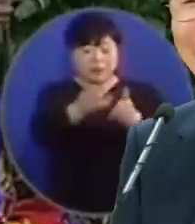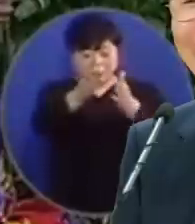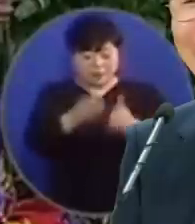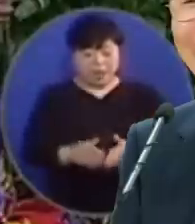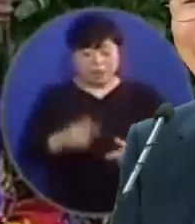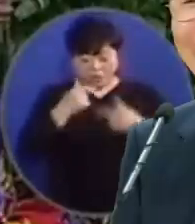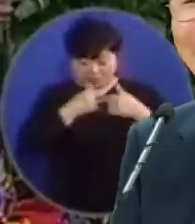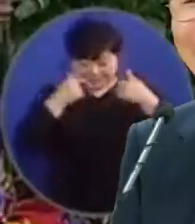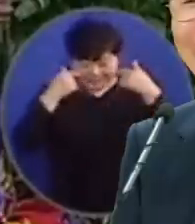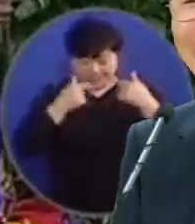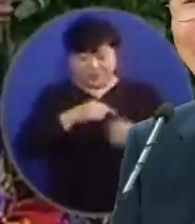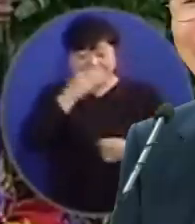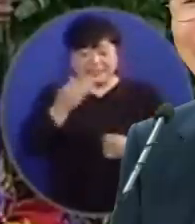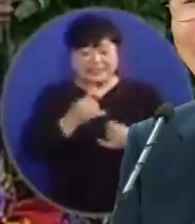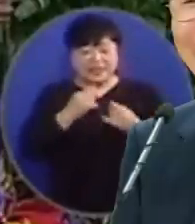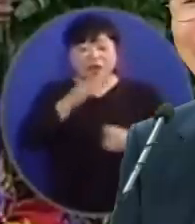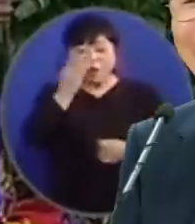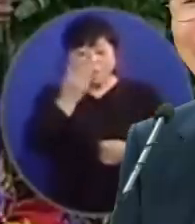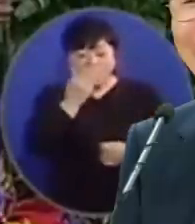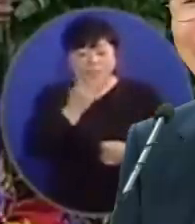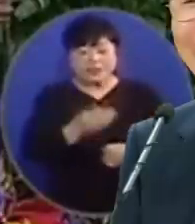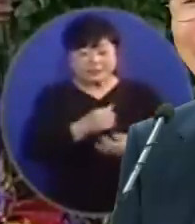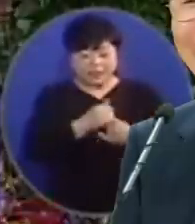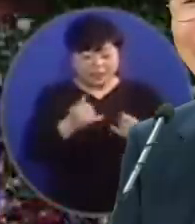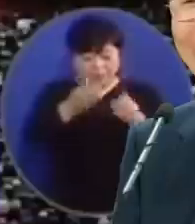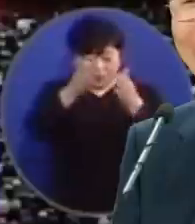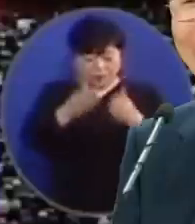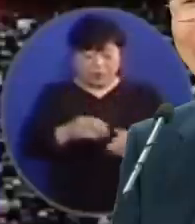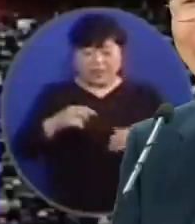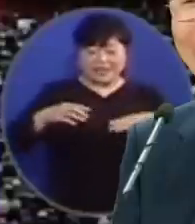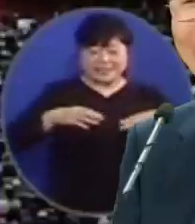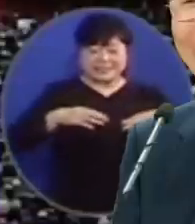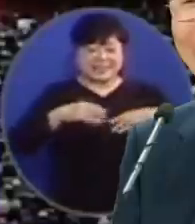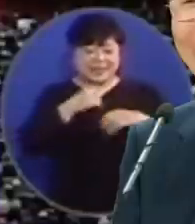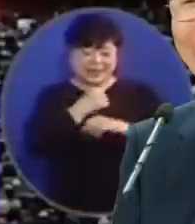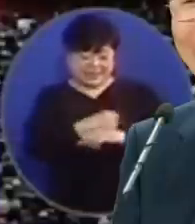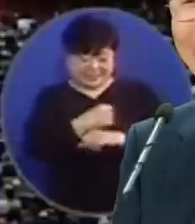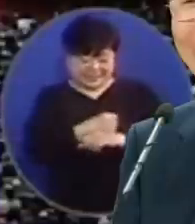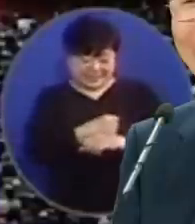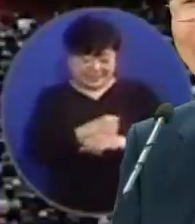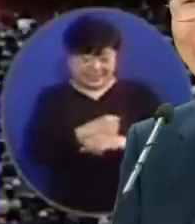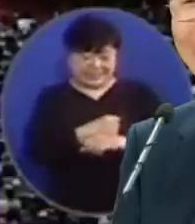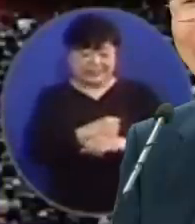말미암아 즐거워하겠고 이스라엘의 거룩하신 이를 말미암아 자랑하리라.